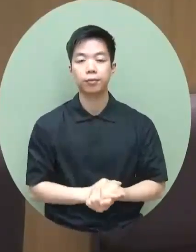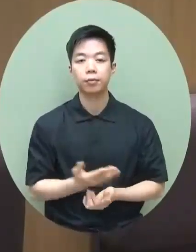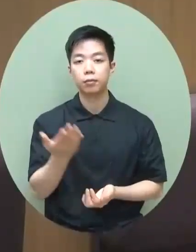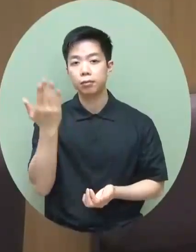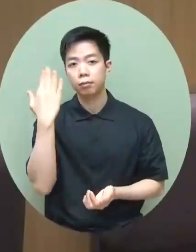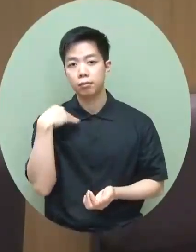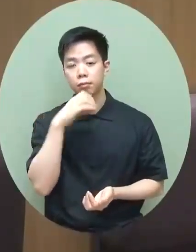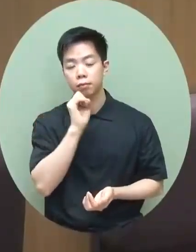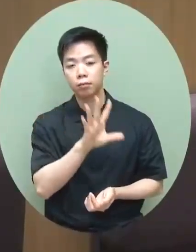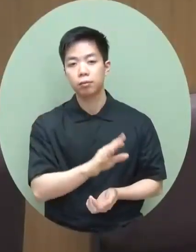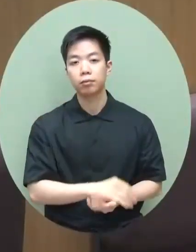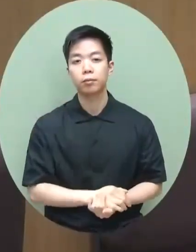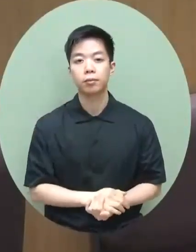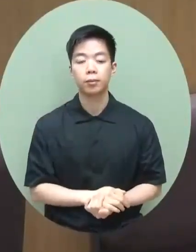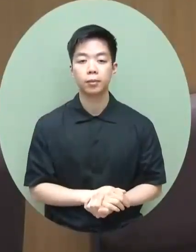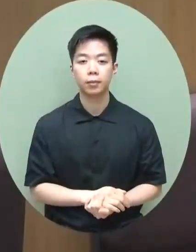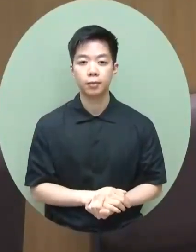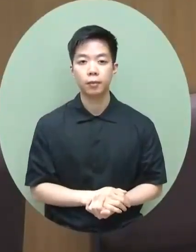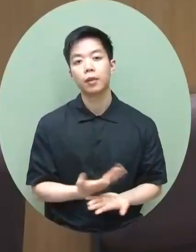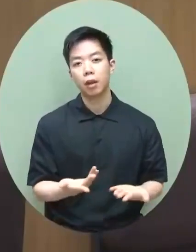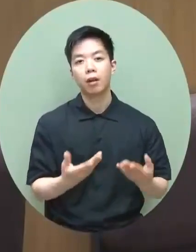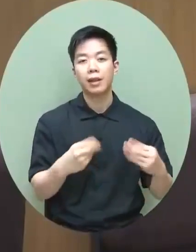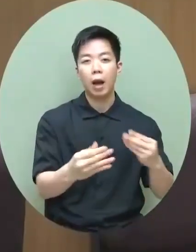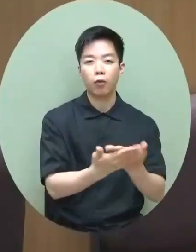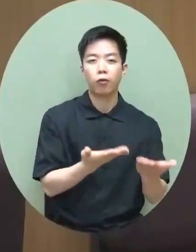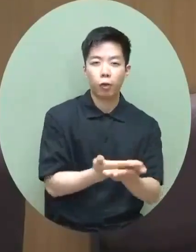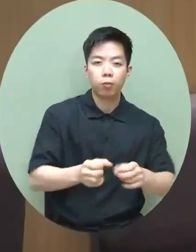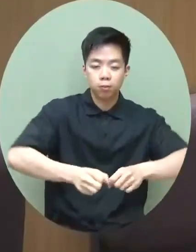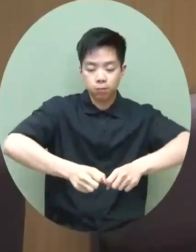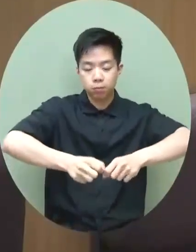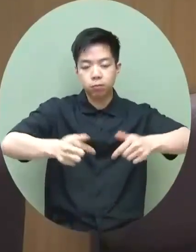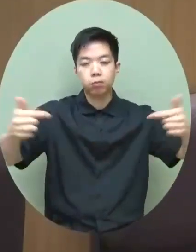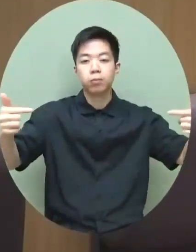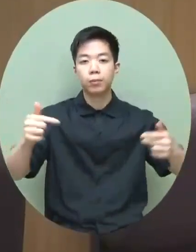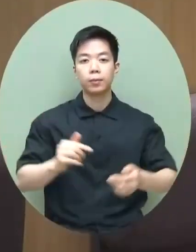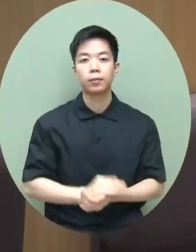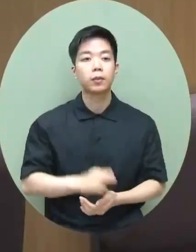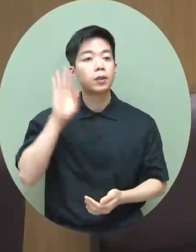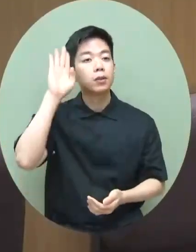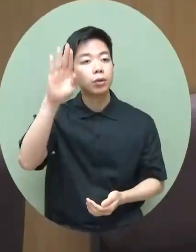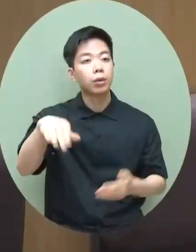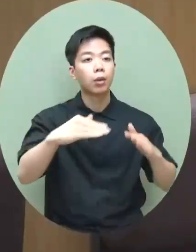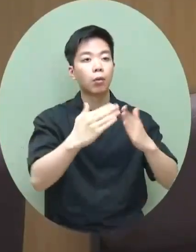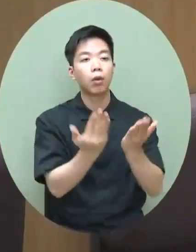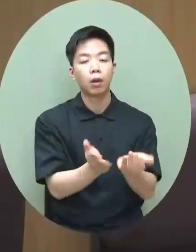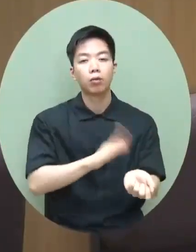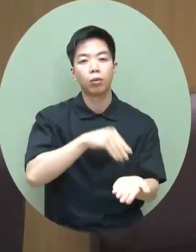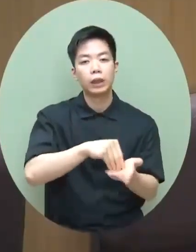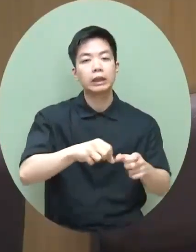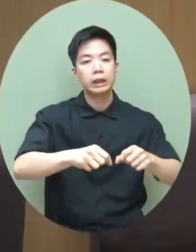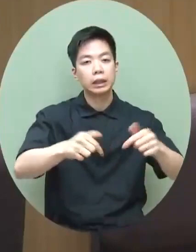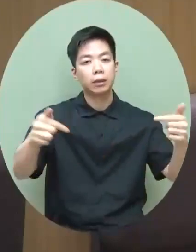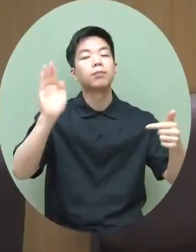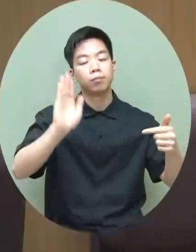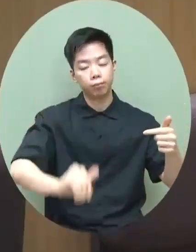嚟越多學校復課，可能之後都會預計學校嘅個案越嚟越多啦。咁而家即係當局評估，即係其實個